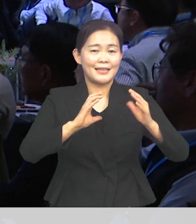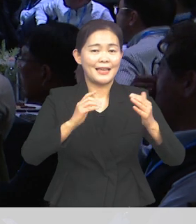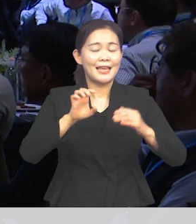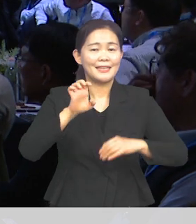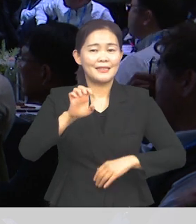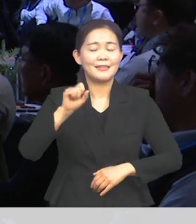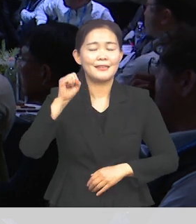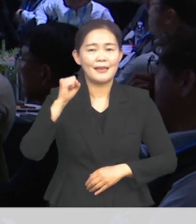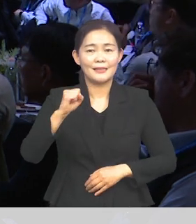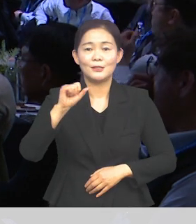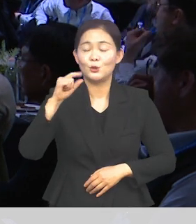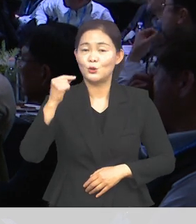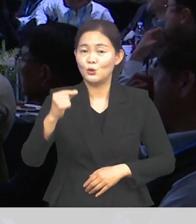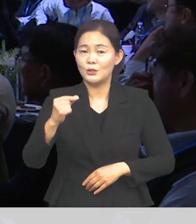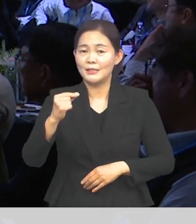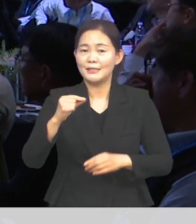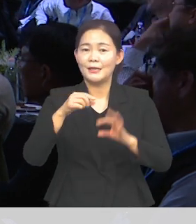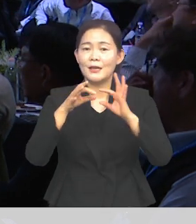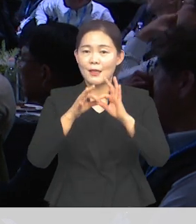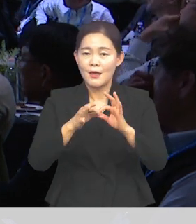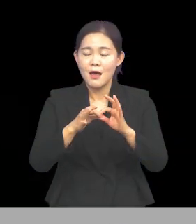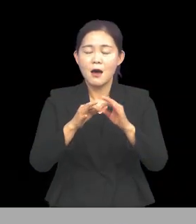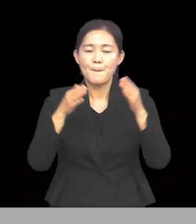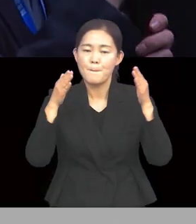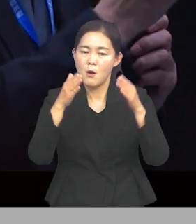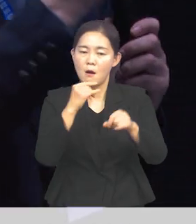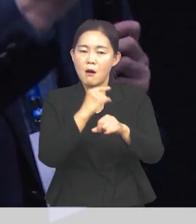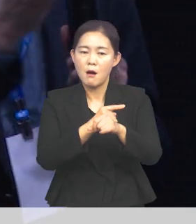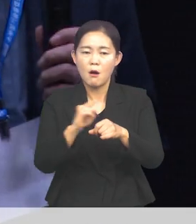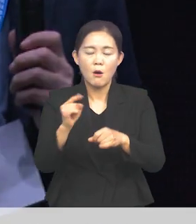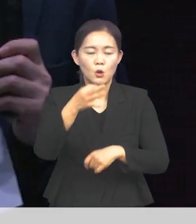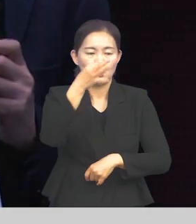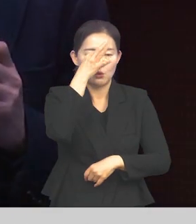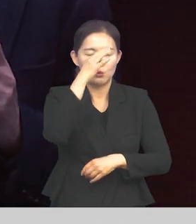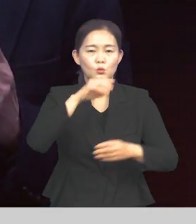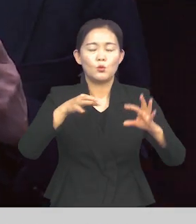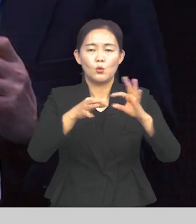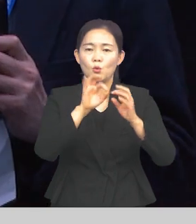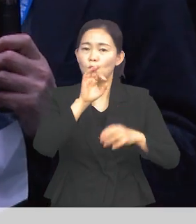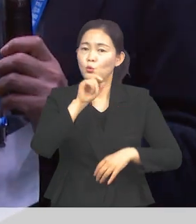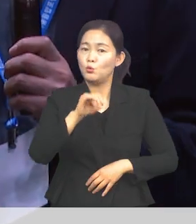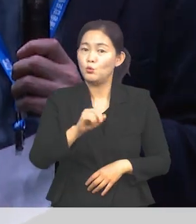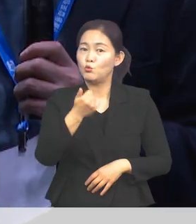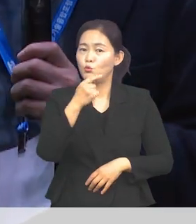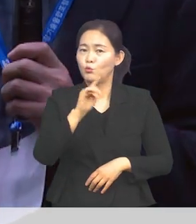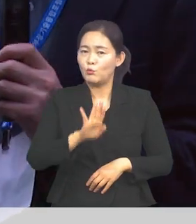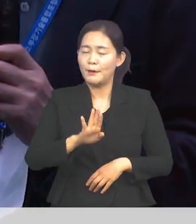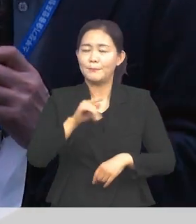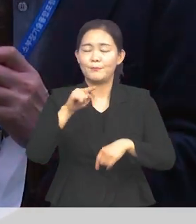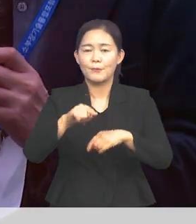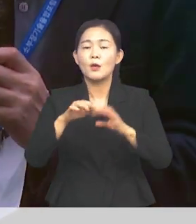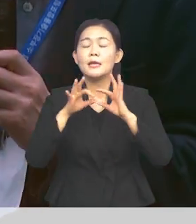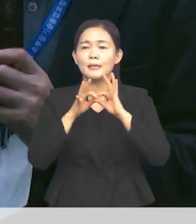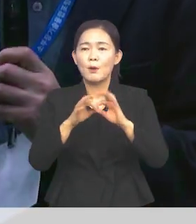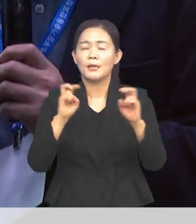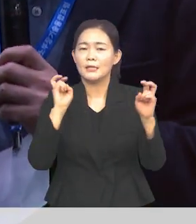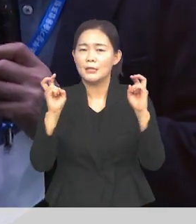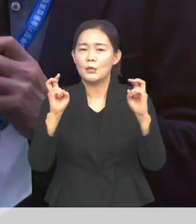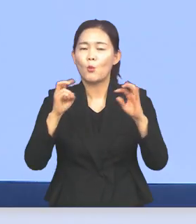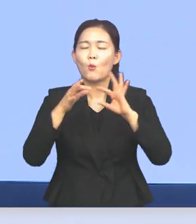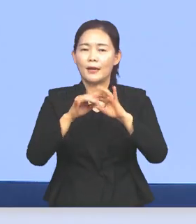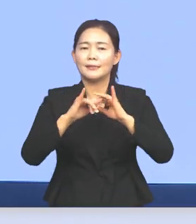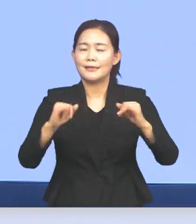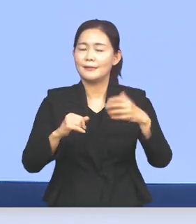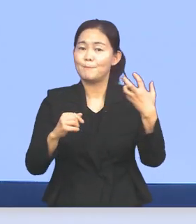및 대응 방향이라는 주제로 열린 이번 행사에는 소부장 기술융합포럼과 조합기업 소속 80여 명의 기업 관계자가